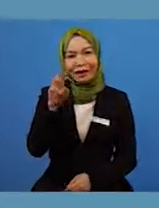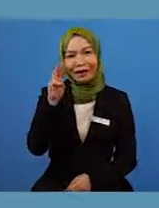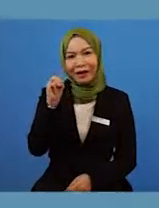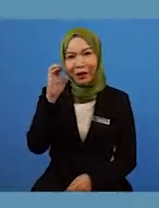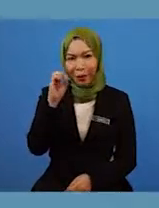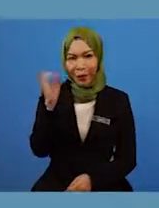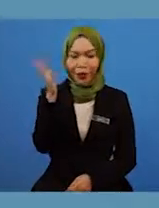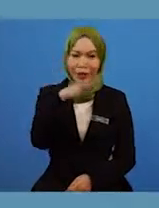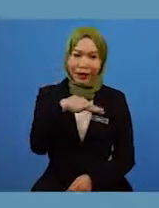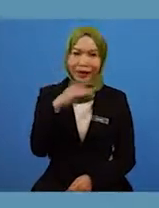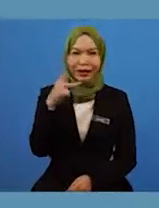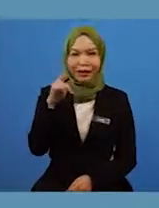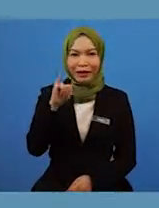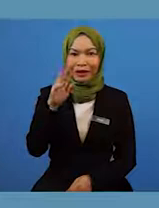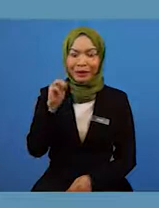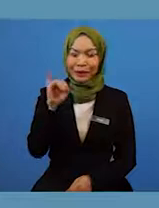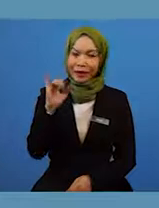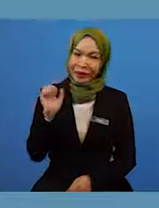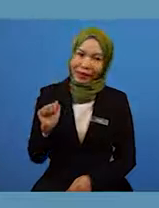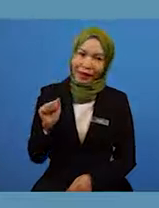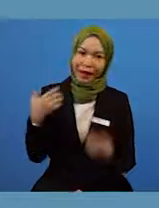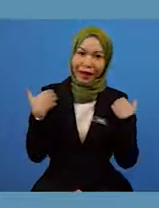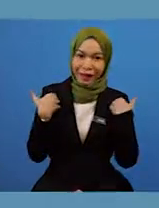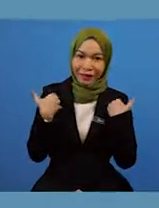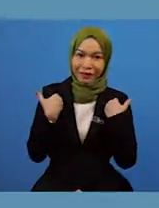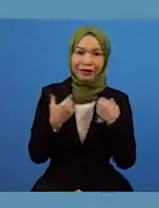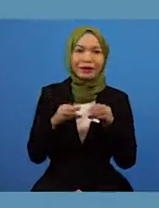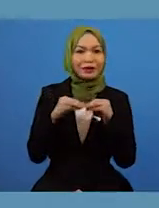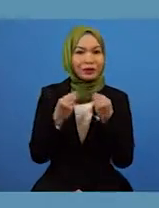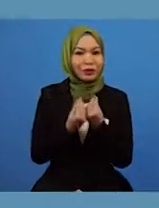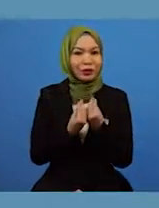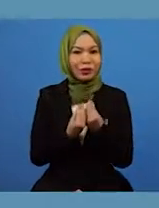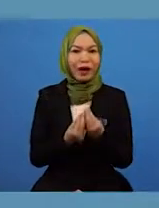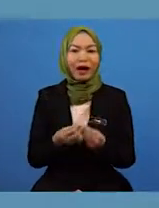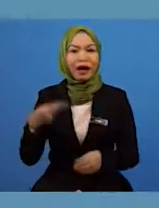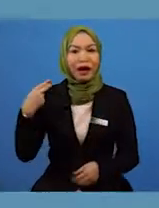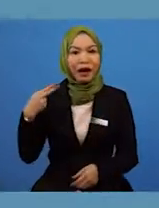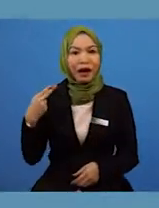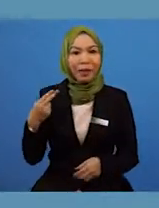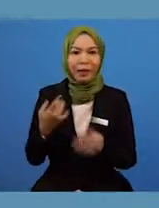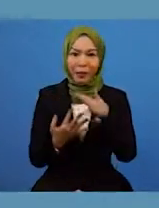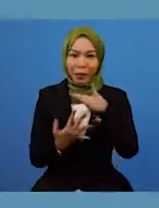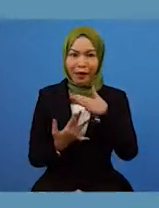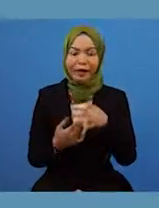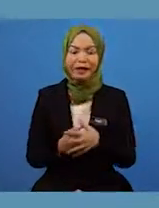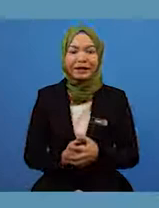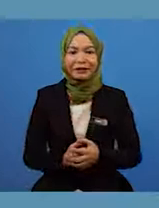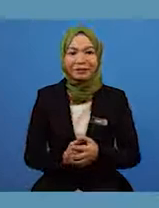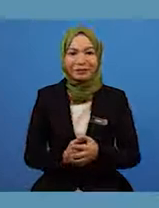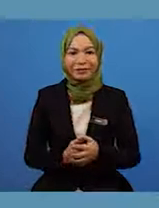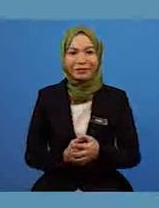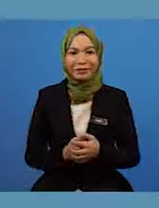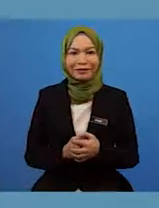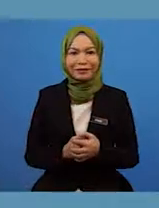persamaan, mesti ada nilai haba pembakaran, iaitu delta H, sekali